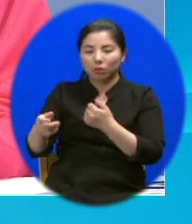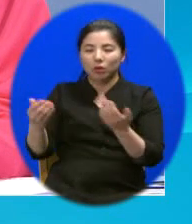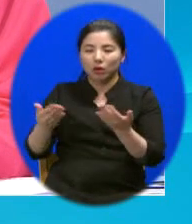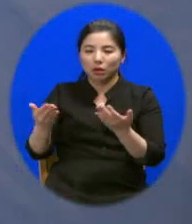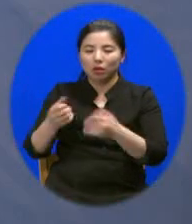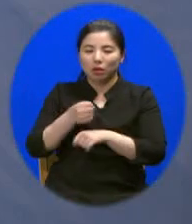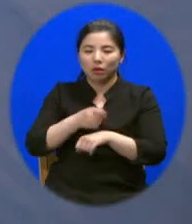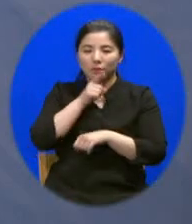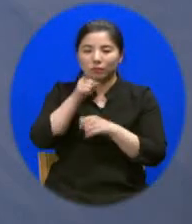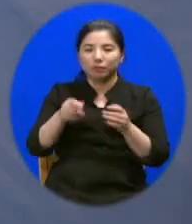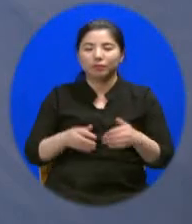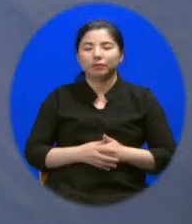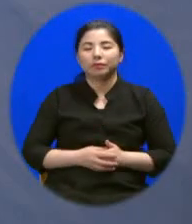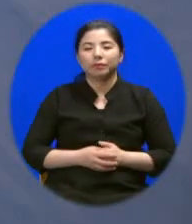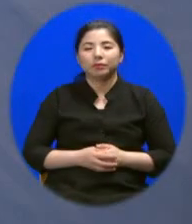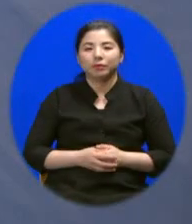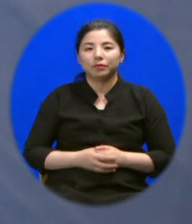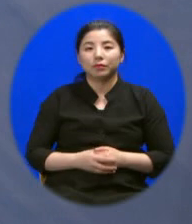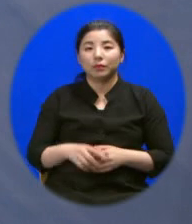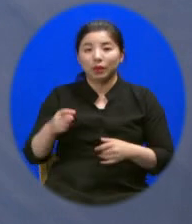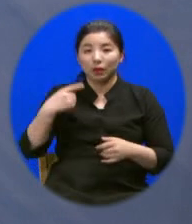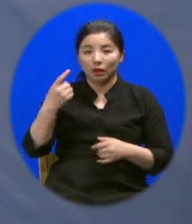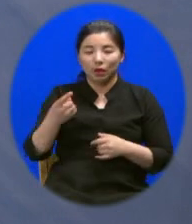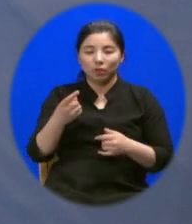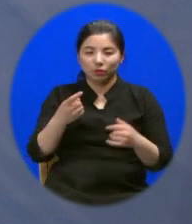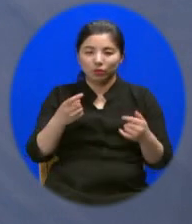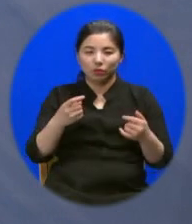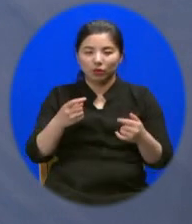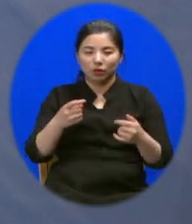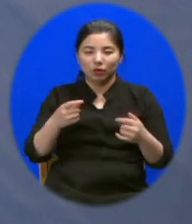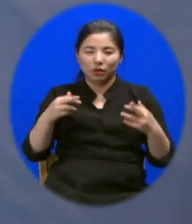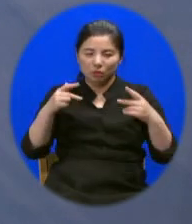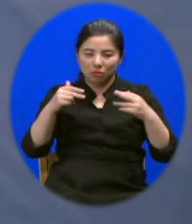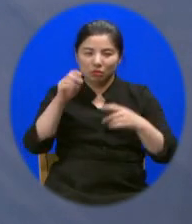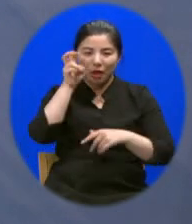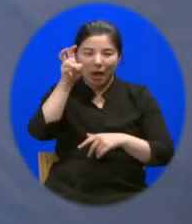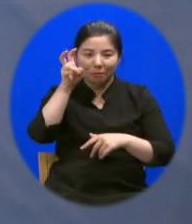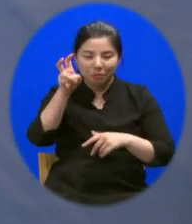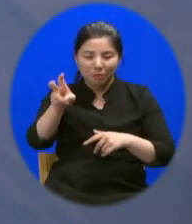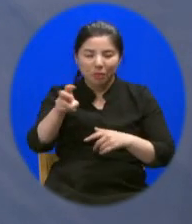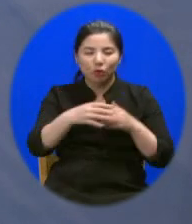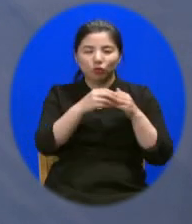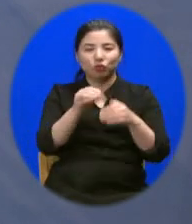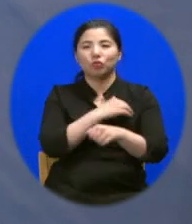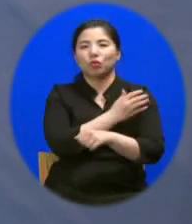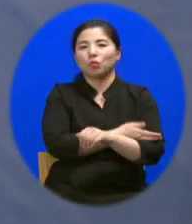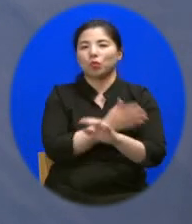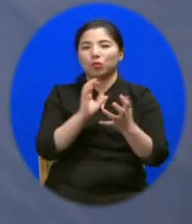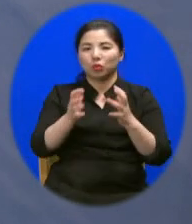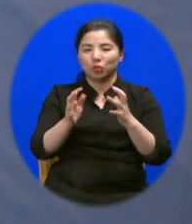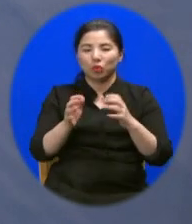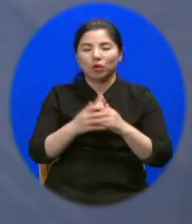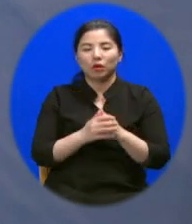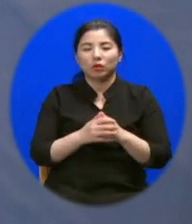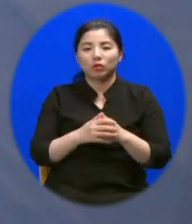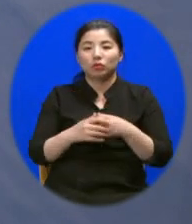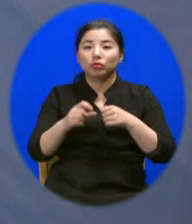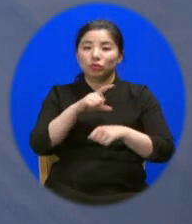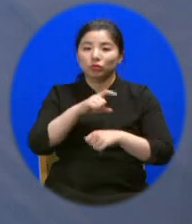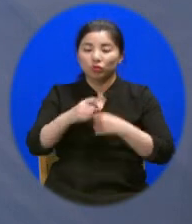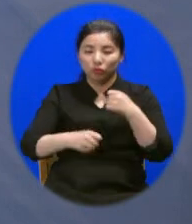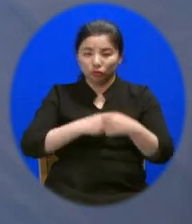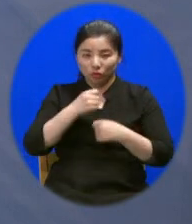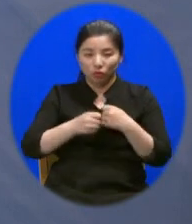말씀을 드립니다 4 자 다음은 뜨거운 공방이 예상되는 주도권 토론 순서입니다 주제를 자유롭게 여러 들이는 만큼